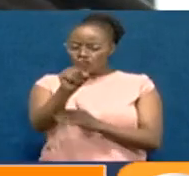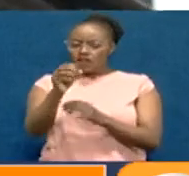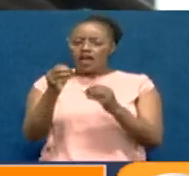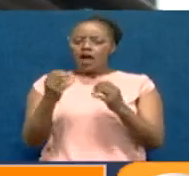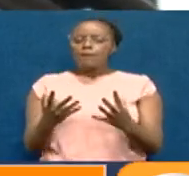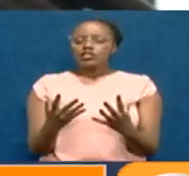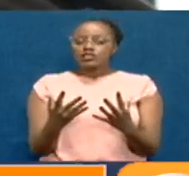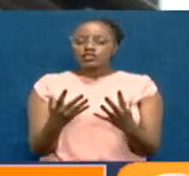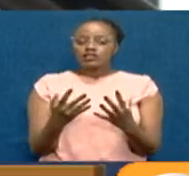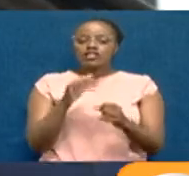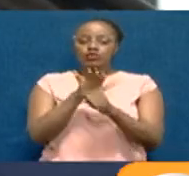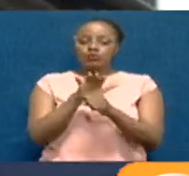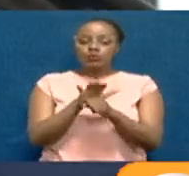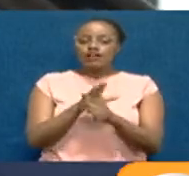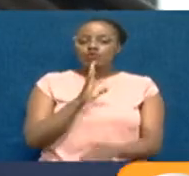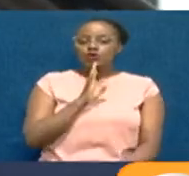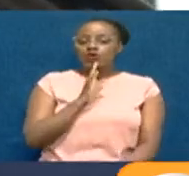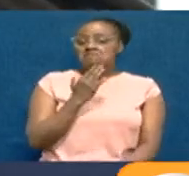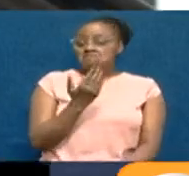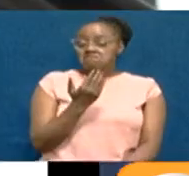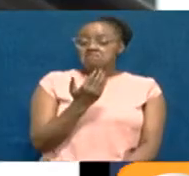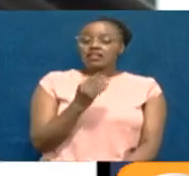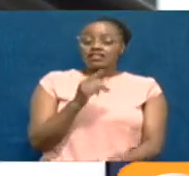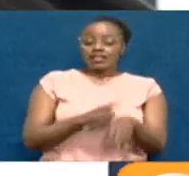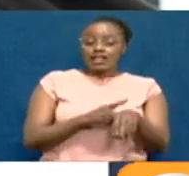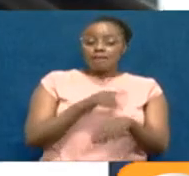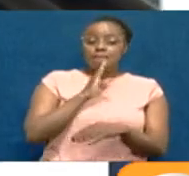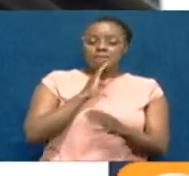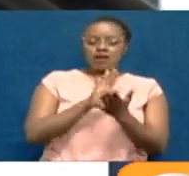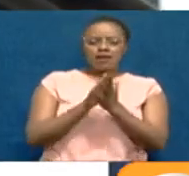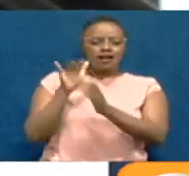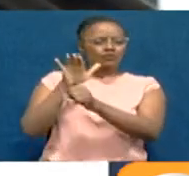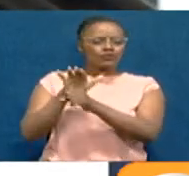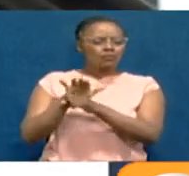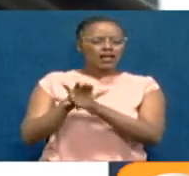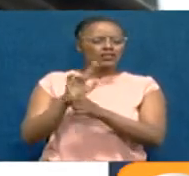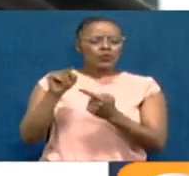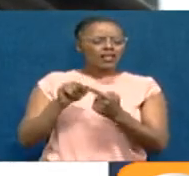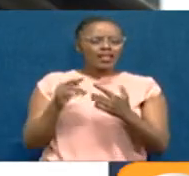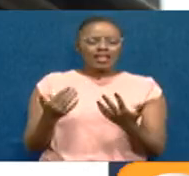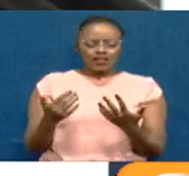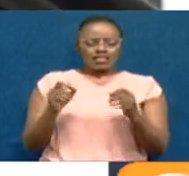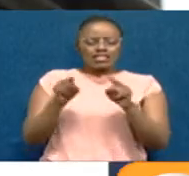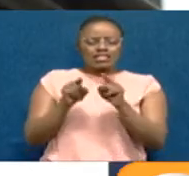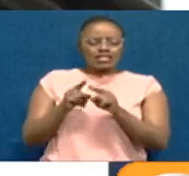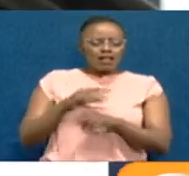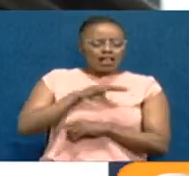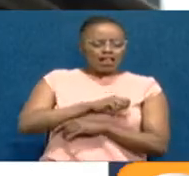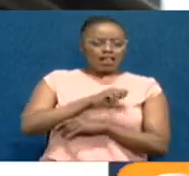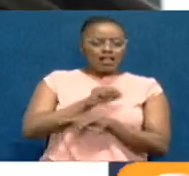much is too much borrowing? When does borrowing become too much? And unbearable to a